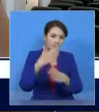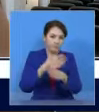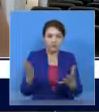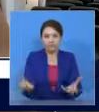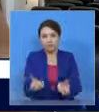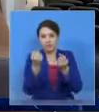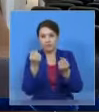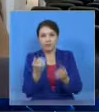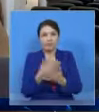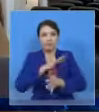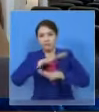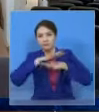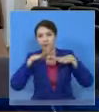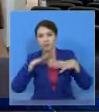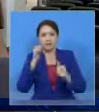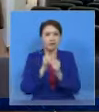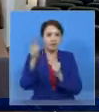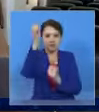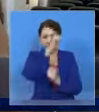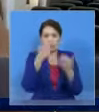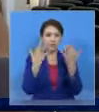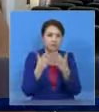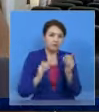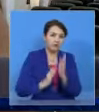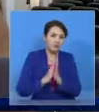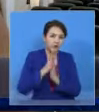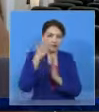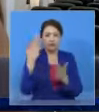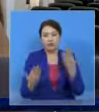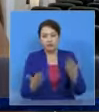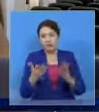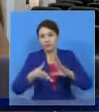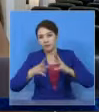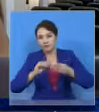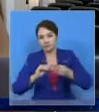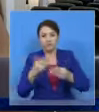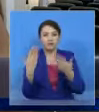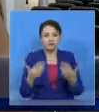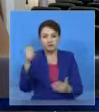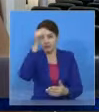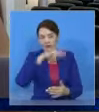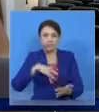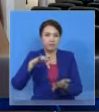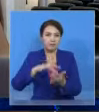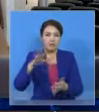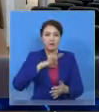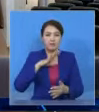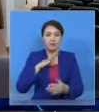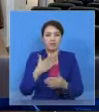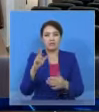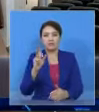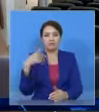проектов много и из года в год их число растет если подводить итоги ту в этом году по городу было выделено